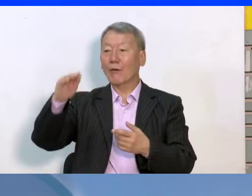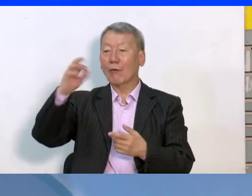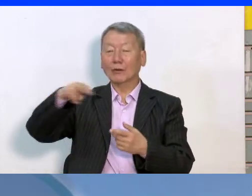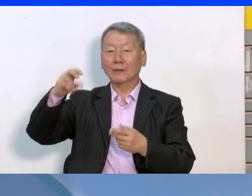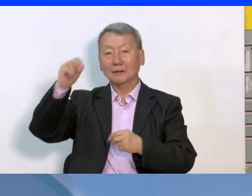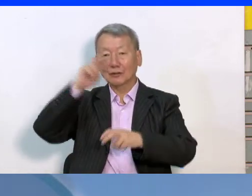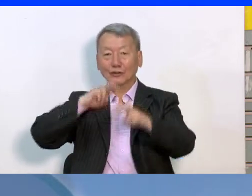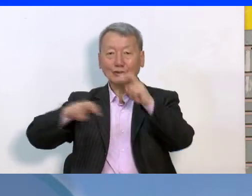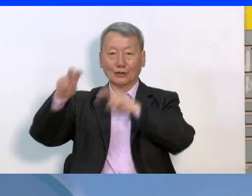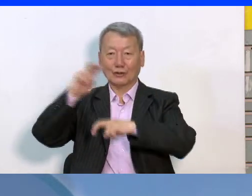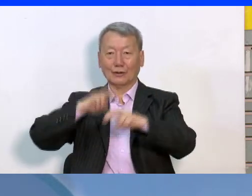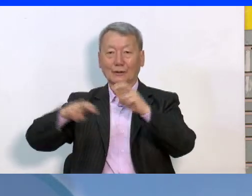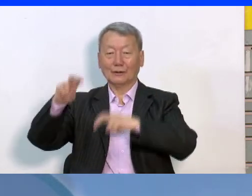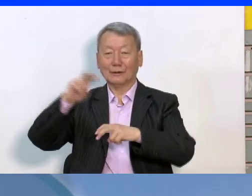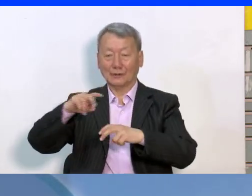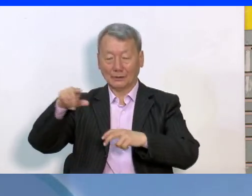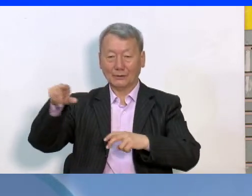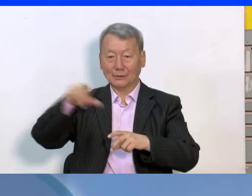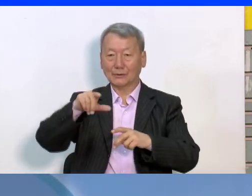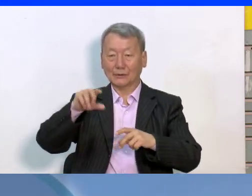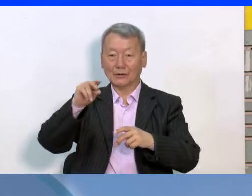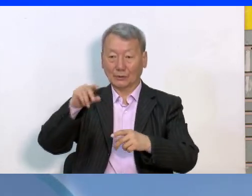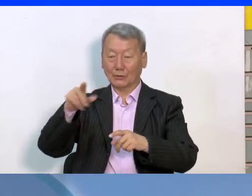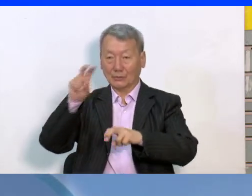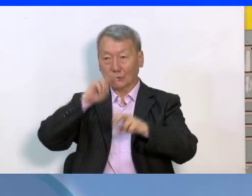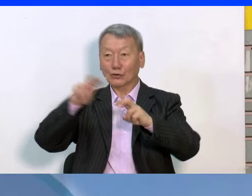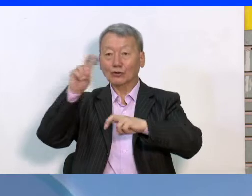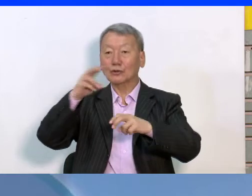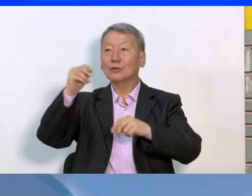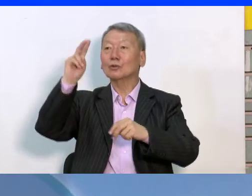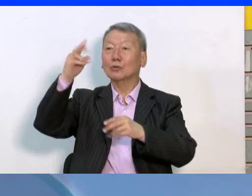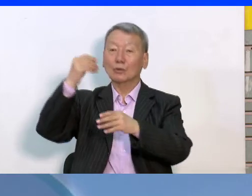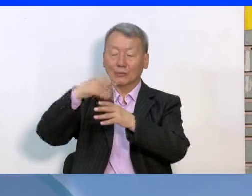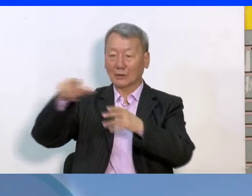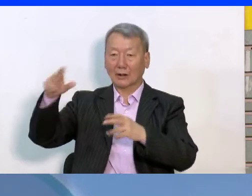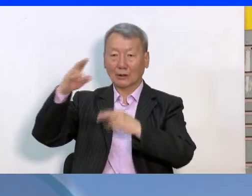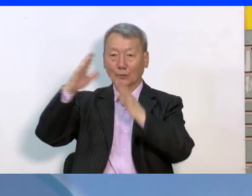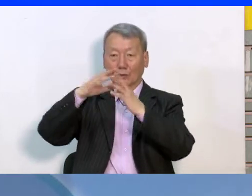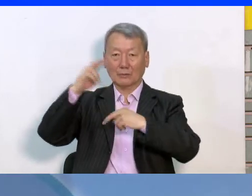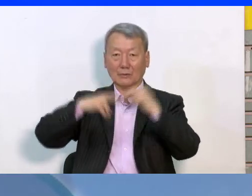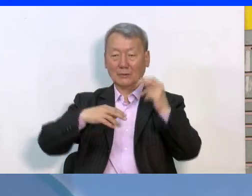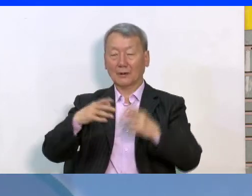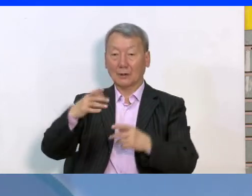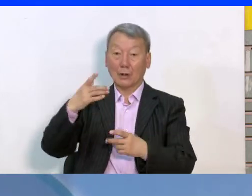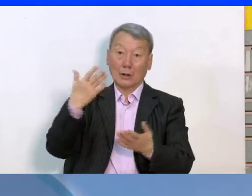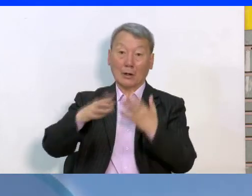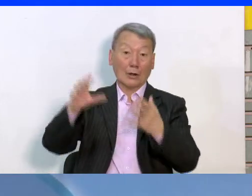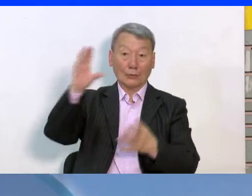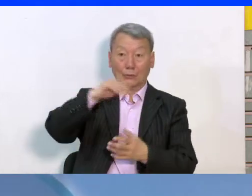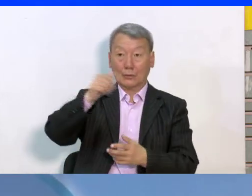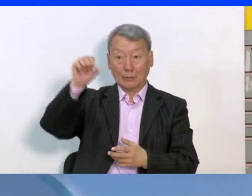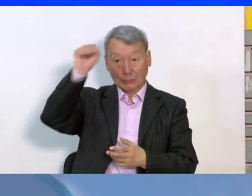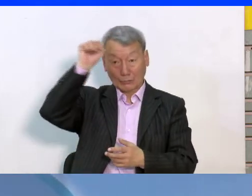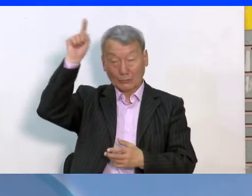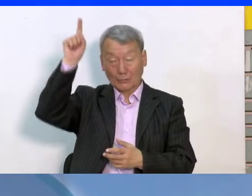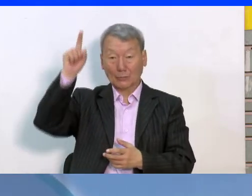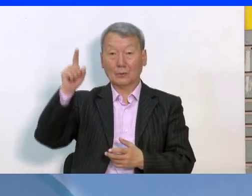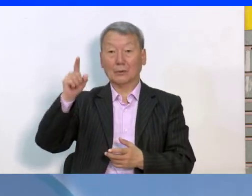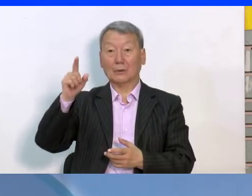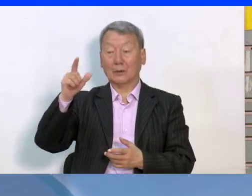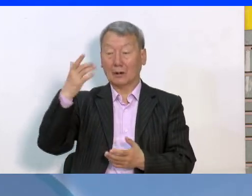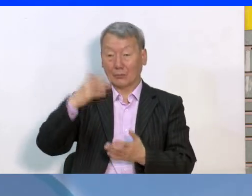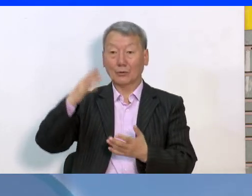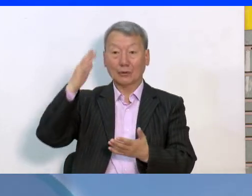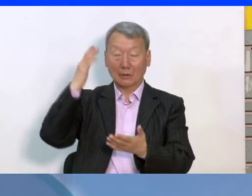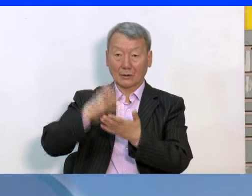аралык уюмдардан дагы бул боюнча иштерди жүргүзүп атабыз, ошо каржылоо маселеси боюнча. Буюрса бардык ошо памирлик